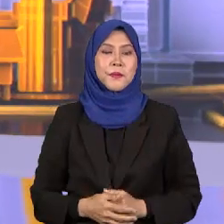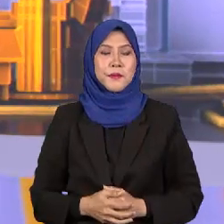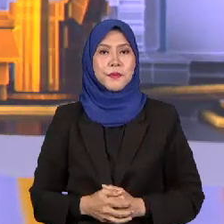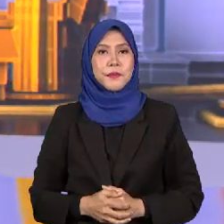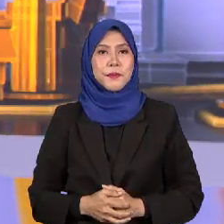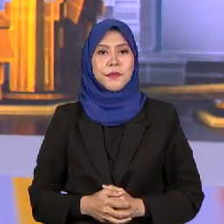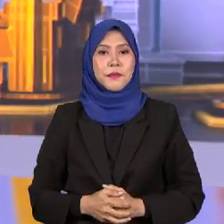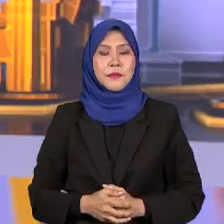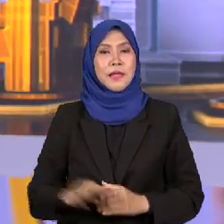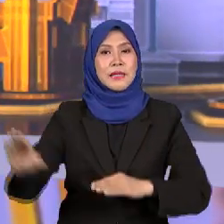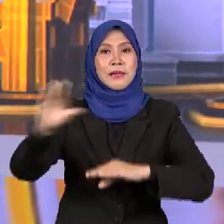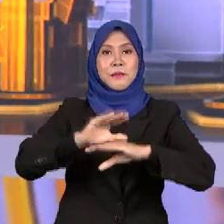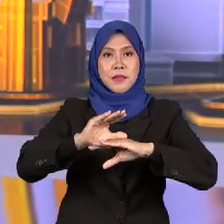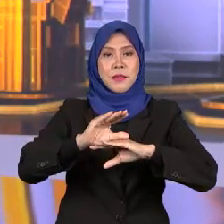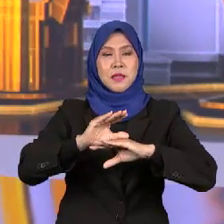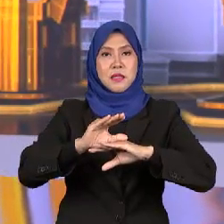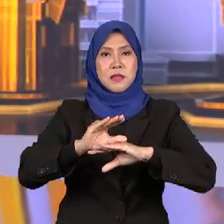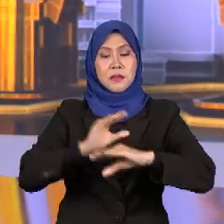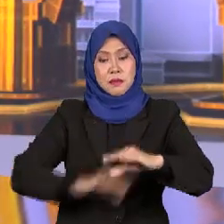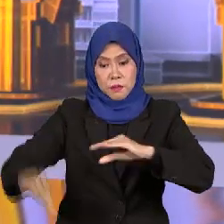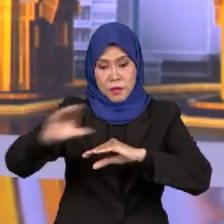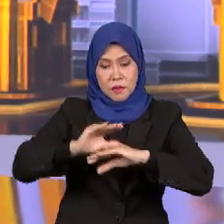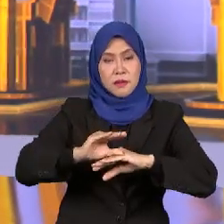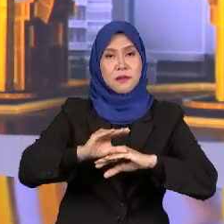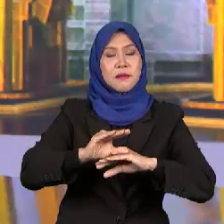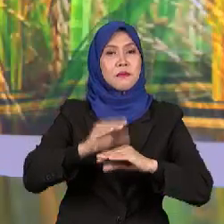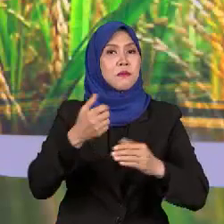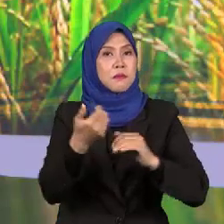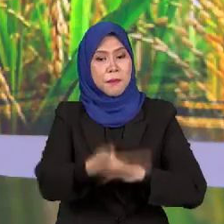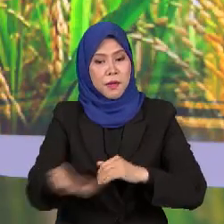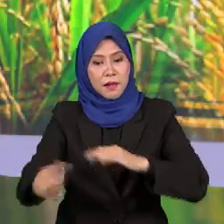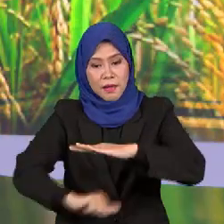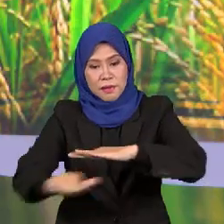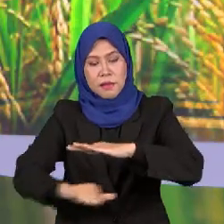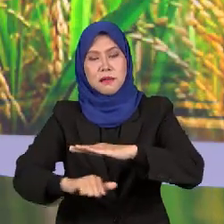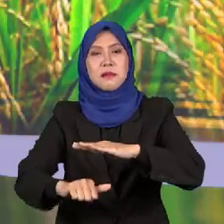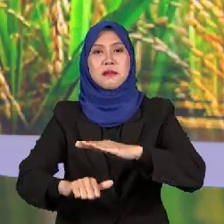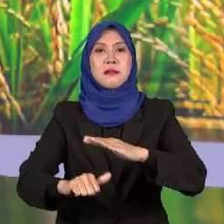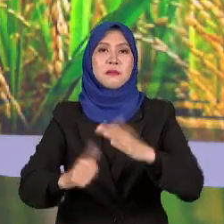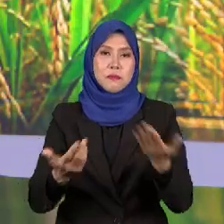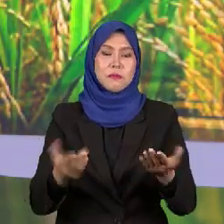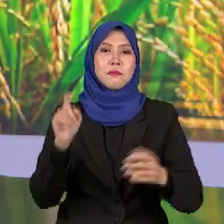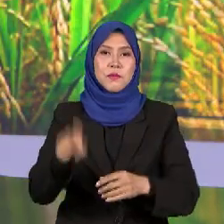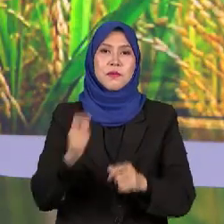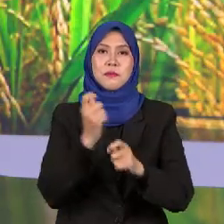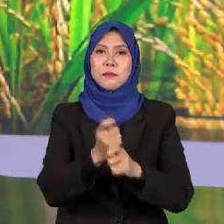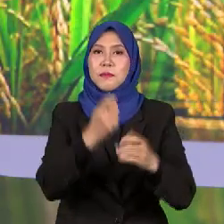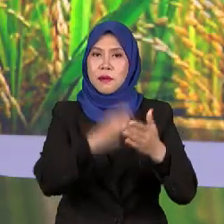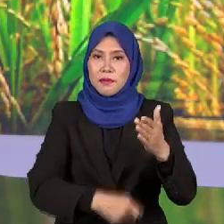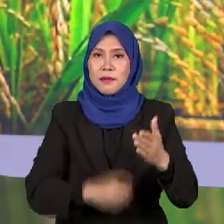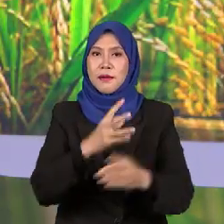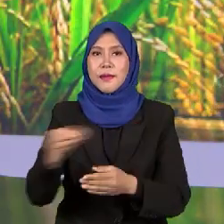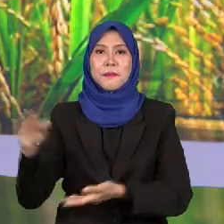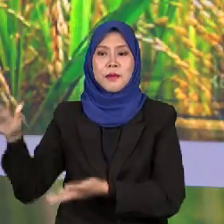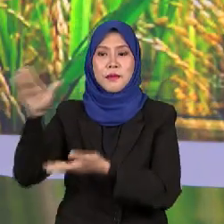pelaksanaan subsidi atas subsidi melibatkan barengan kepulauan asas oleh kerajaan membantu menstabilkan harga dan juga